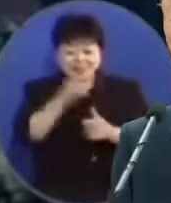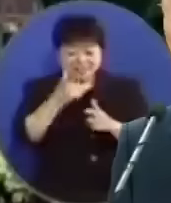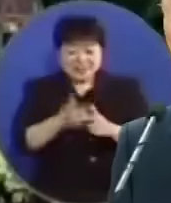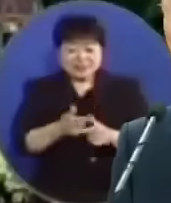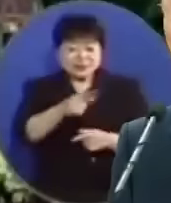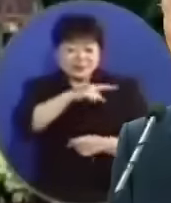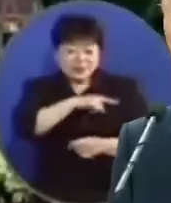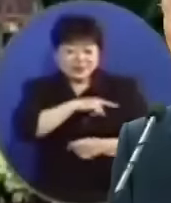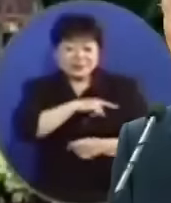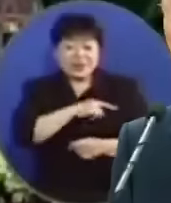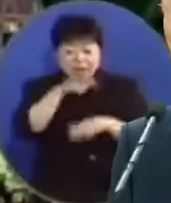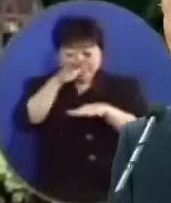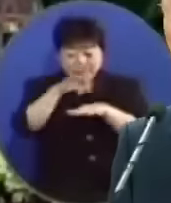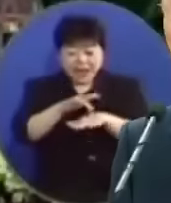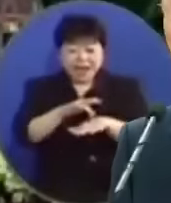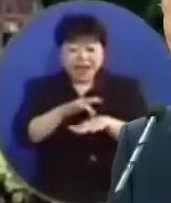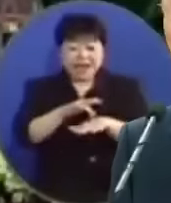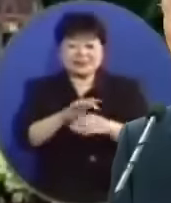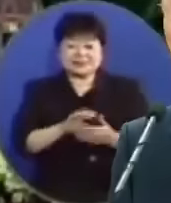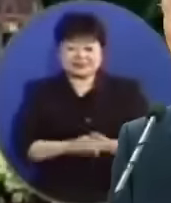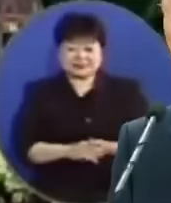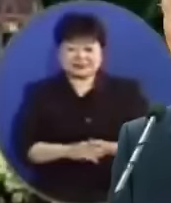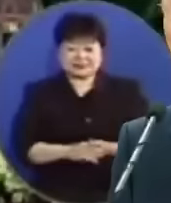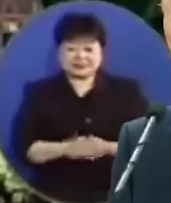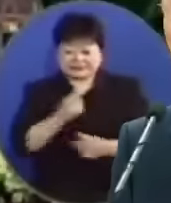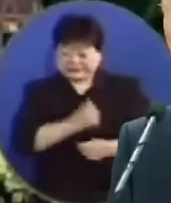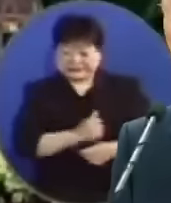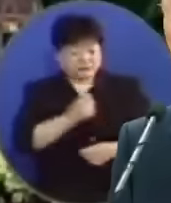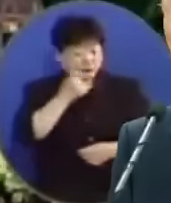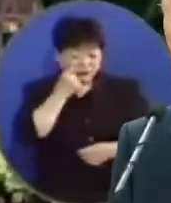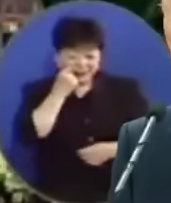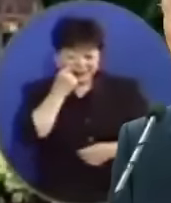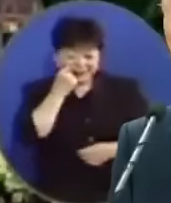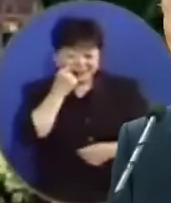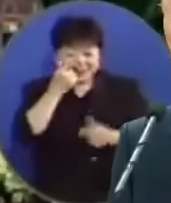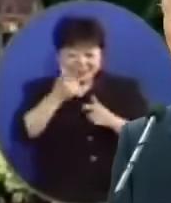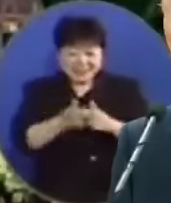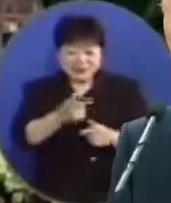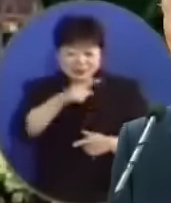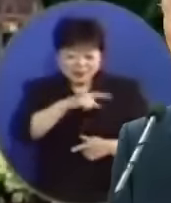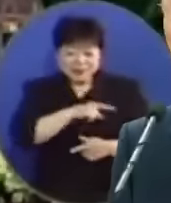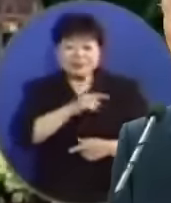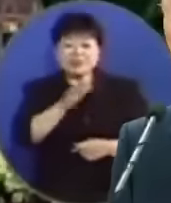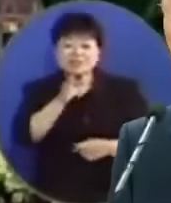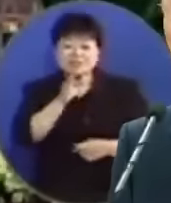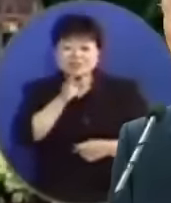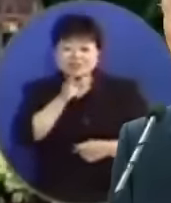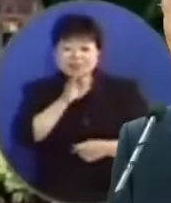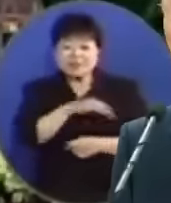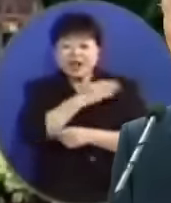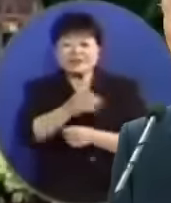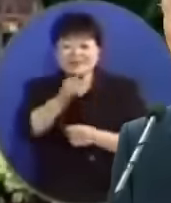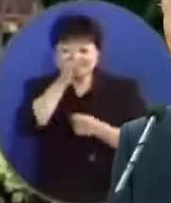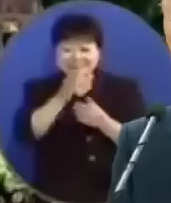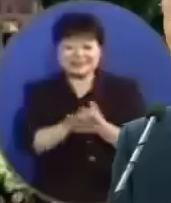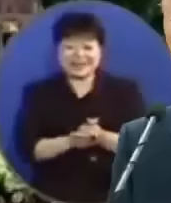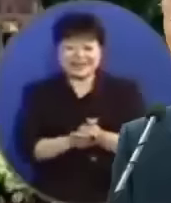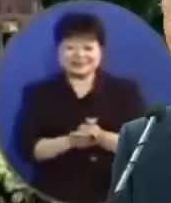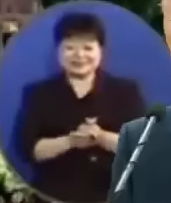예수님의 이름에 마귀는 절대적으로 견뎌내지 못합니다. 예수 이름이 그만큼 능력이